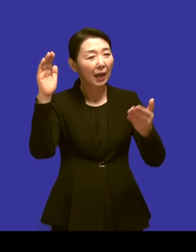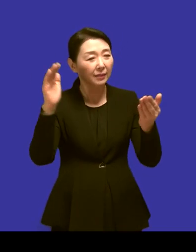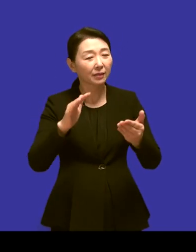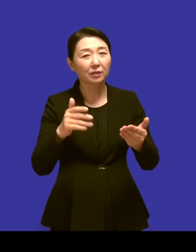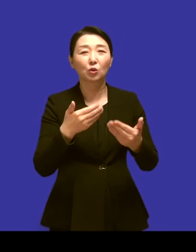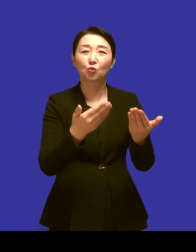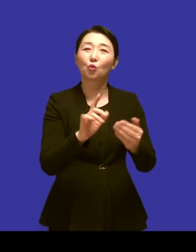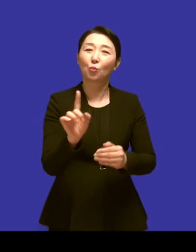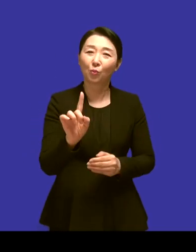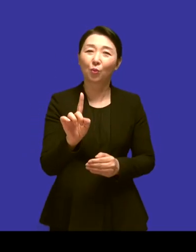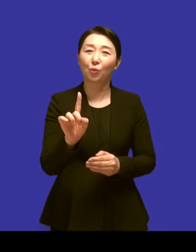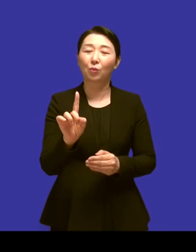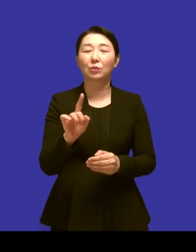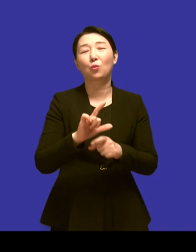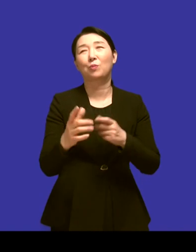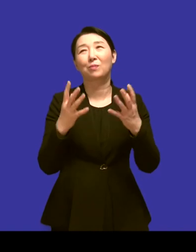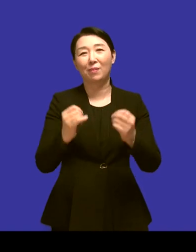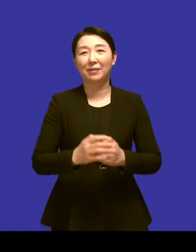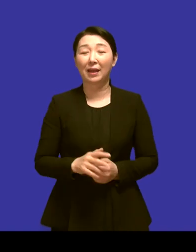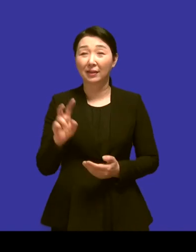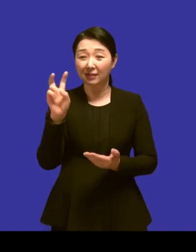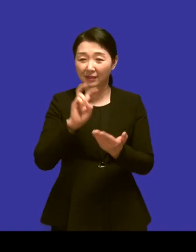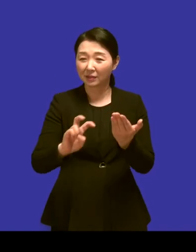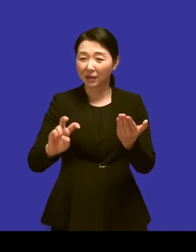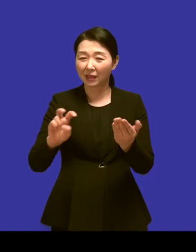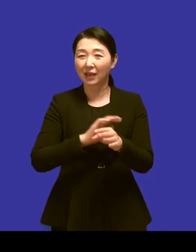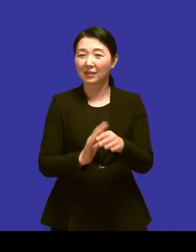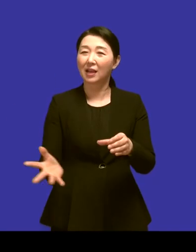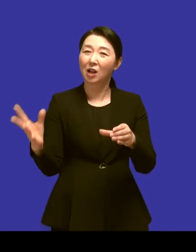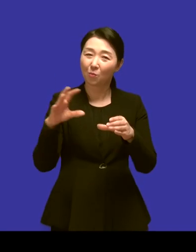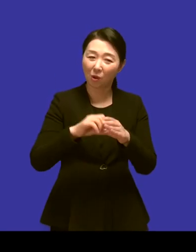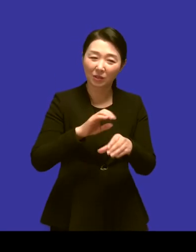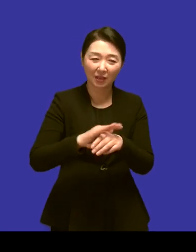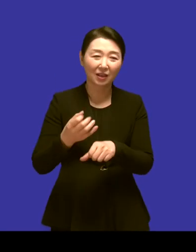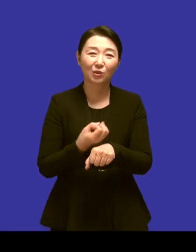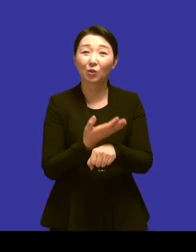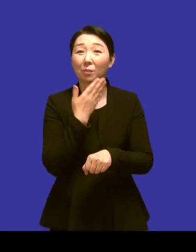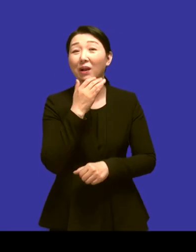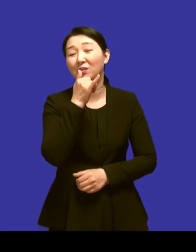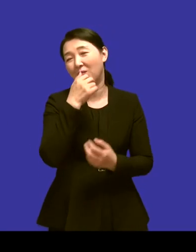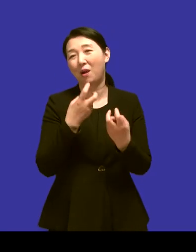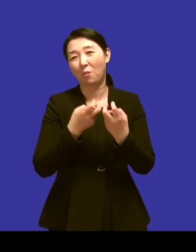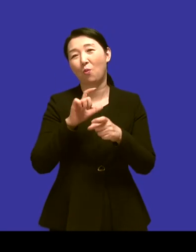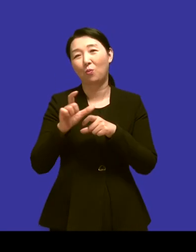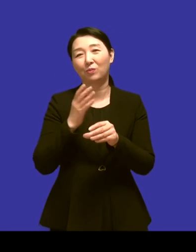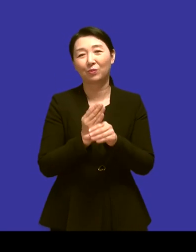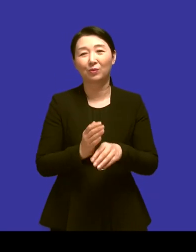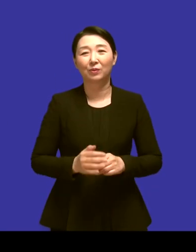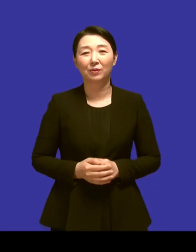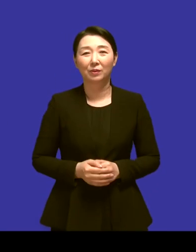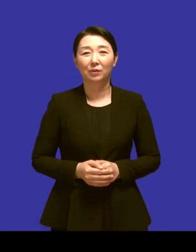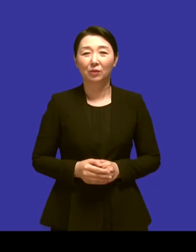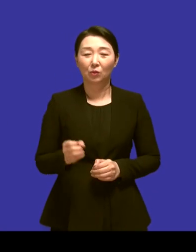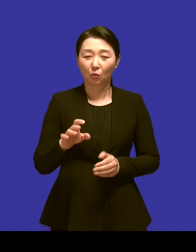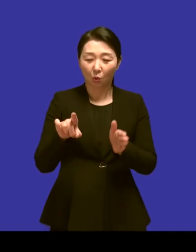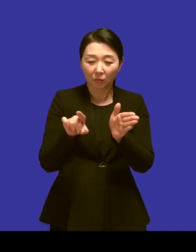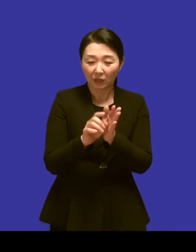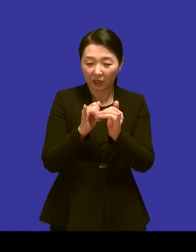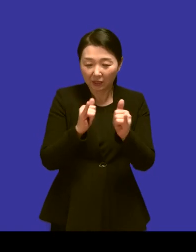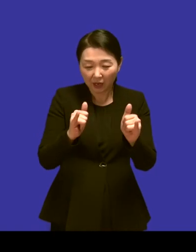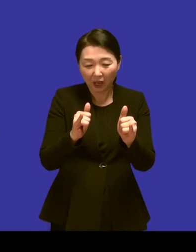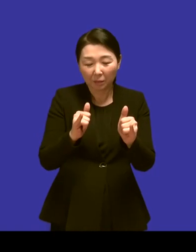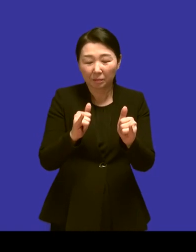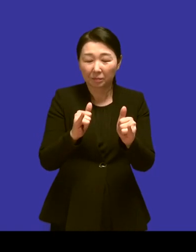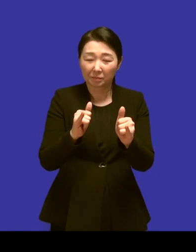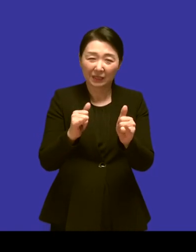것 같아요. 그거를 또 어떻게 음악에 잘 녹여서 더 잘 전할 수 있을까. 그리고 그거를 이제 단순히 크리스천 분들